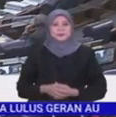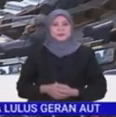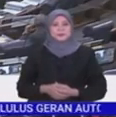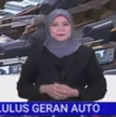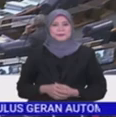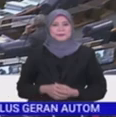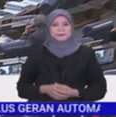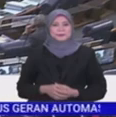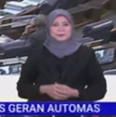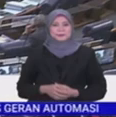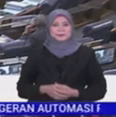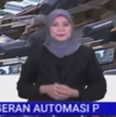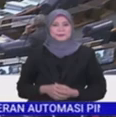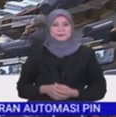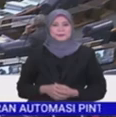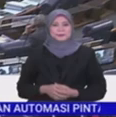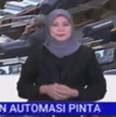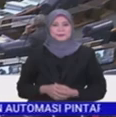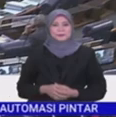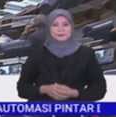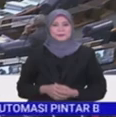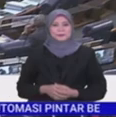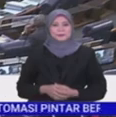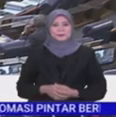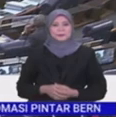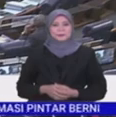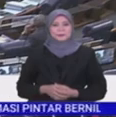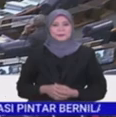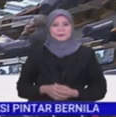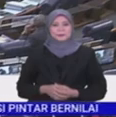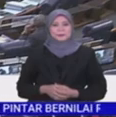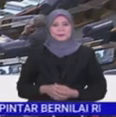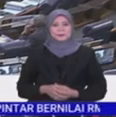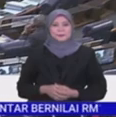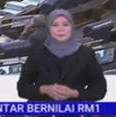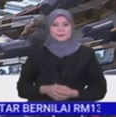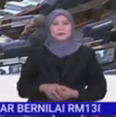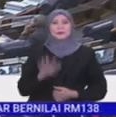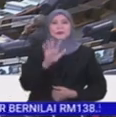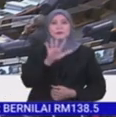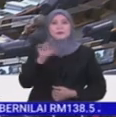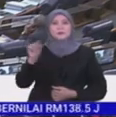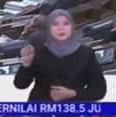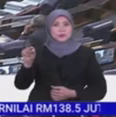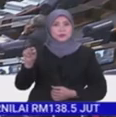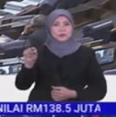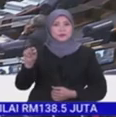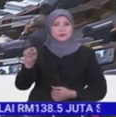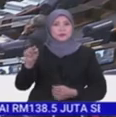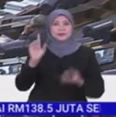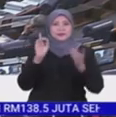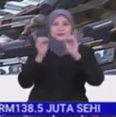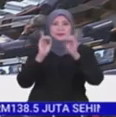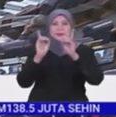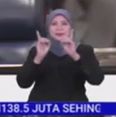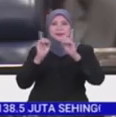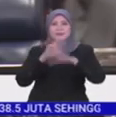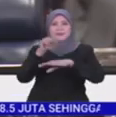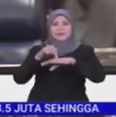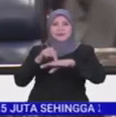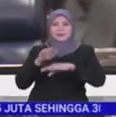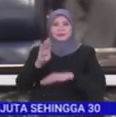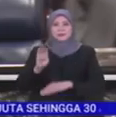Selaras dengan keputusan kerajaan mengenai pelaksanaan rangkaian dan infrastruktur 5G di negara oleh Digital Nasional